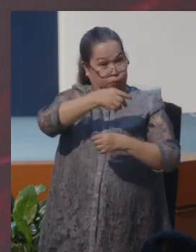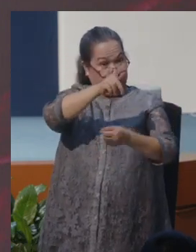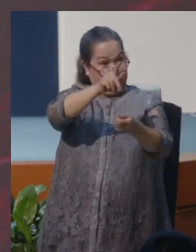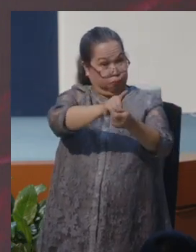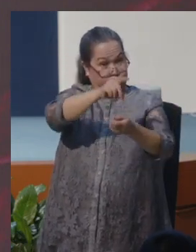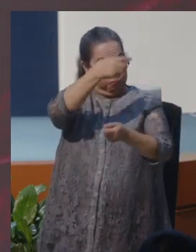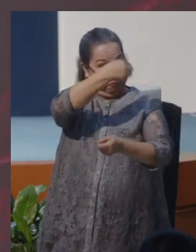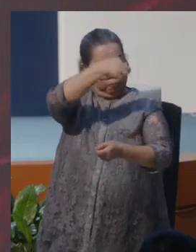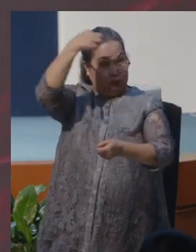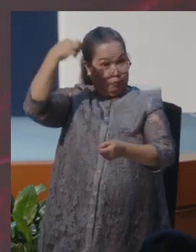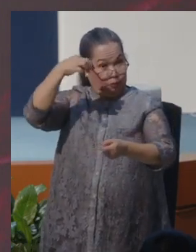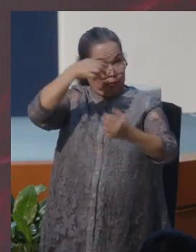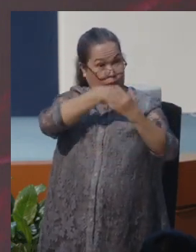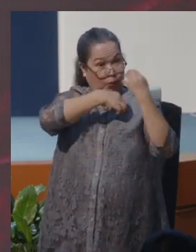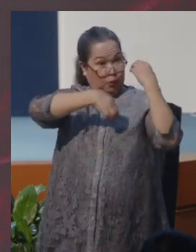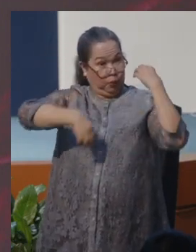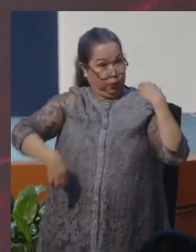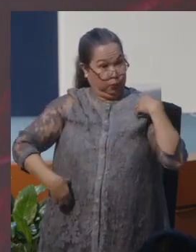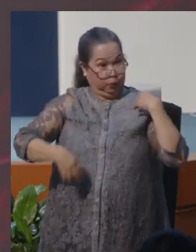ni Moises.